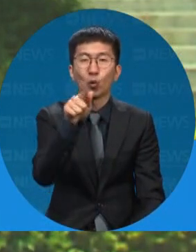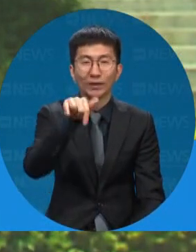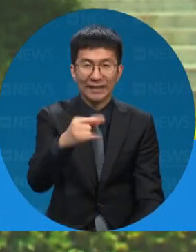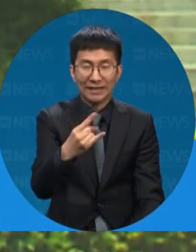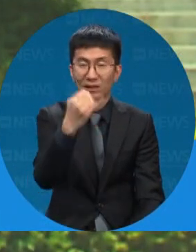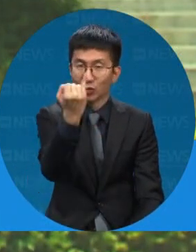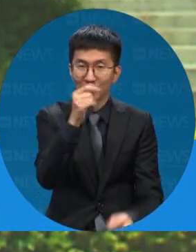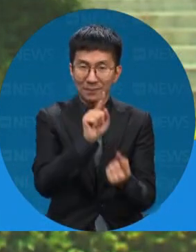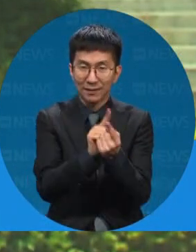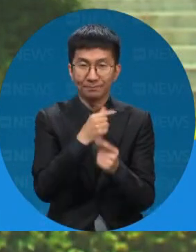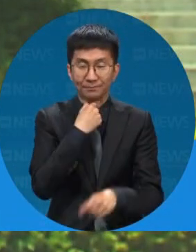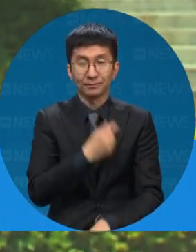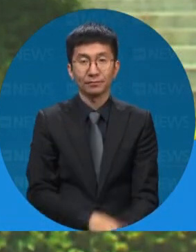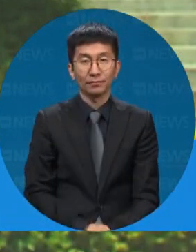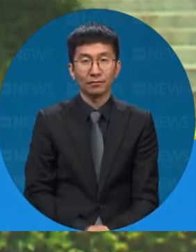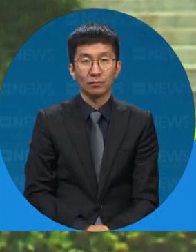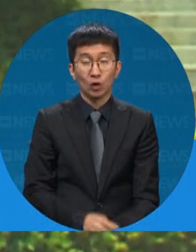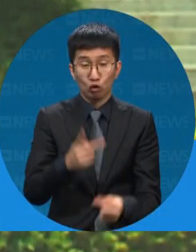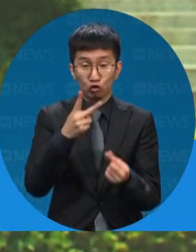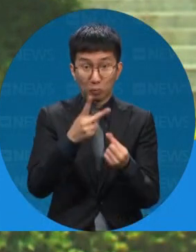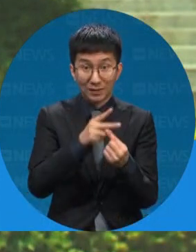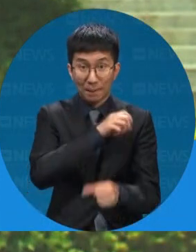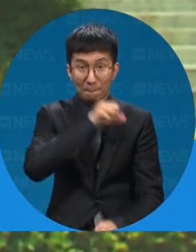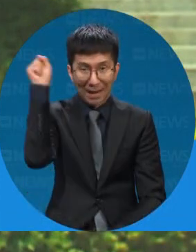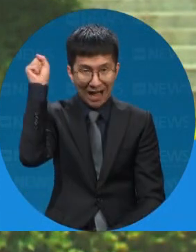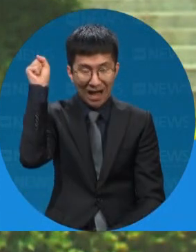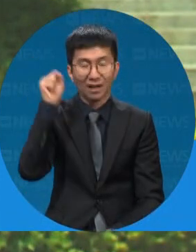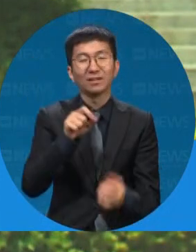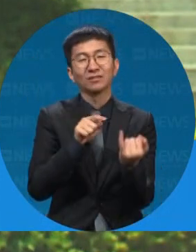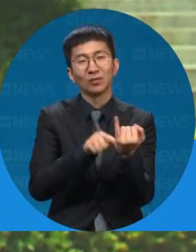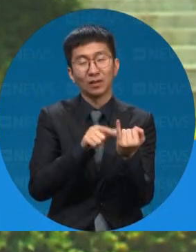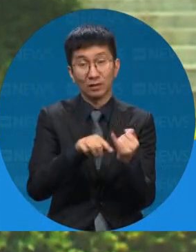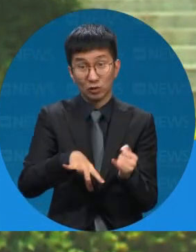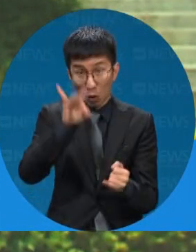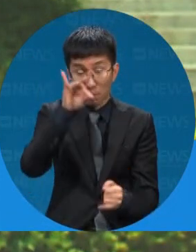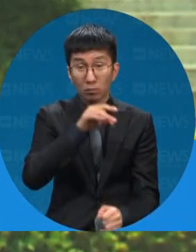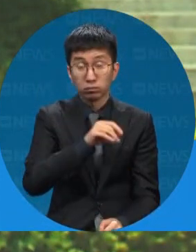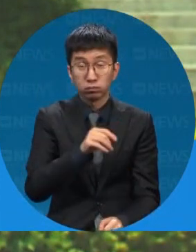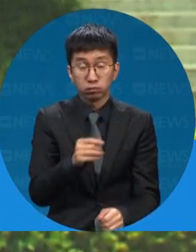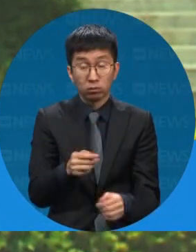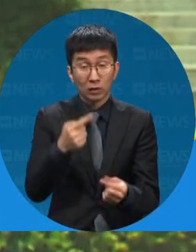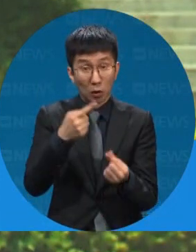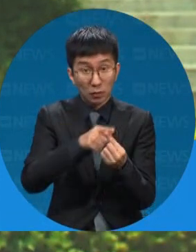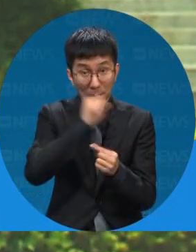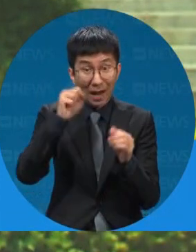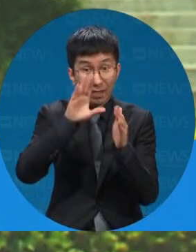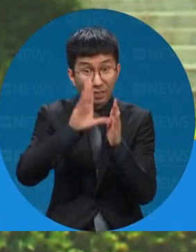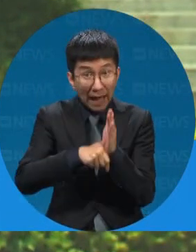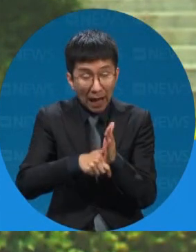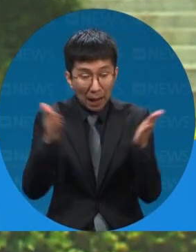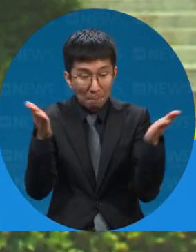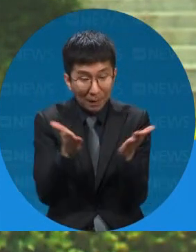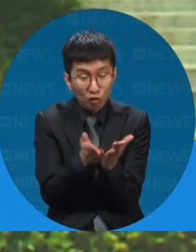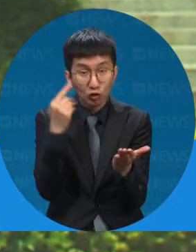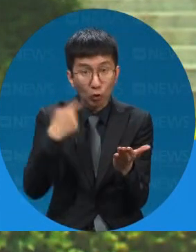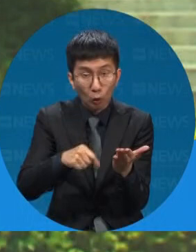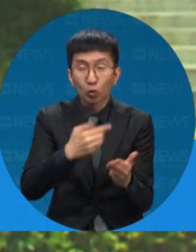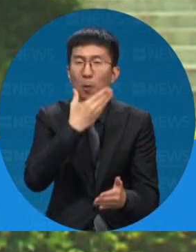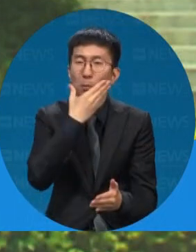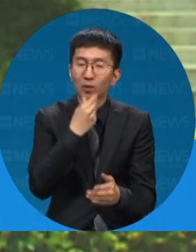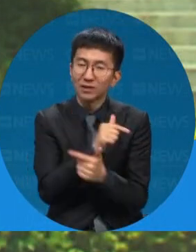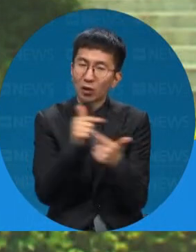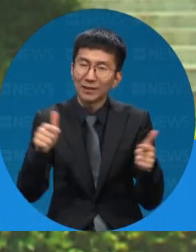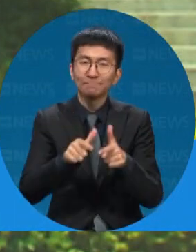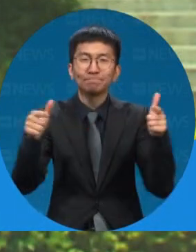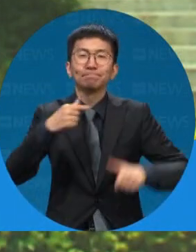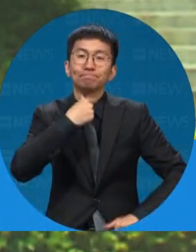만나보겠습니다 재선에 성공한 노 당선인은 주선 시절 시작한 맞춤형 교육과 복지를 확대하겠다는 계획인데요 함께